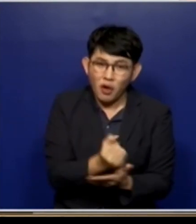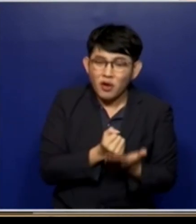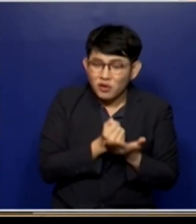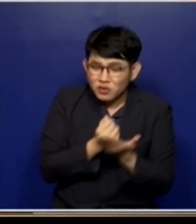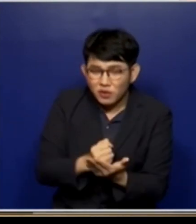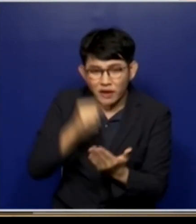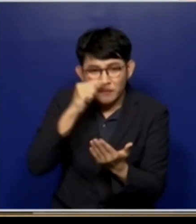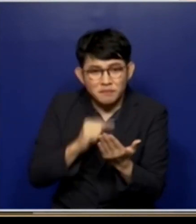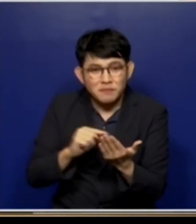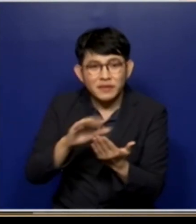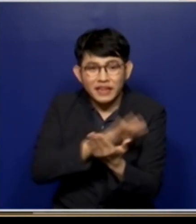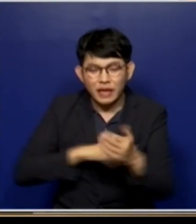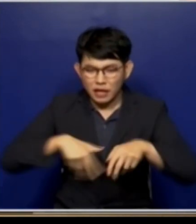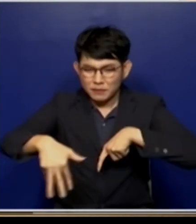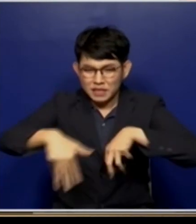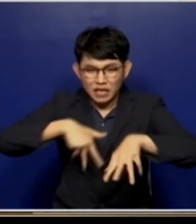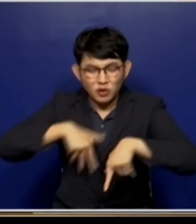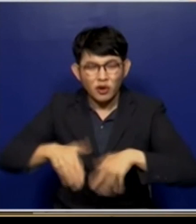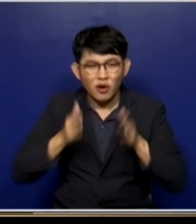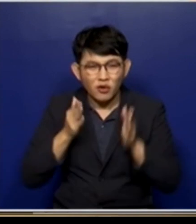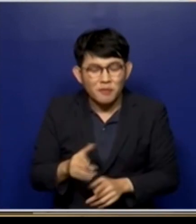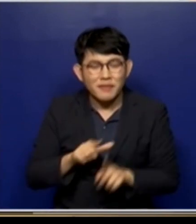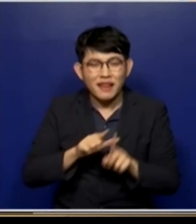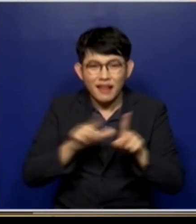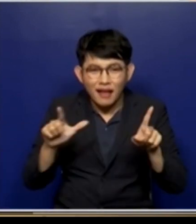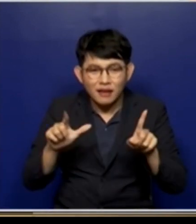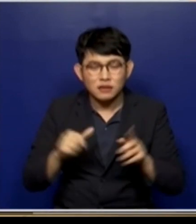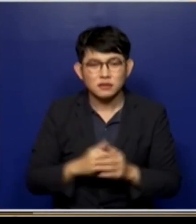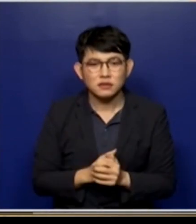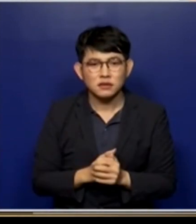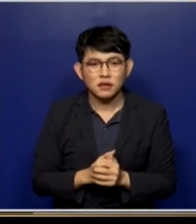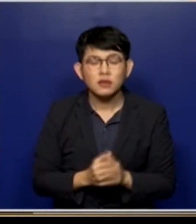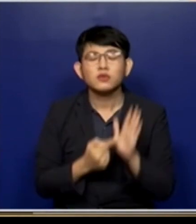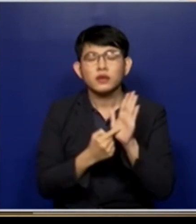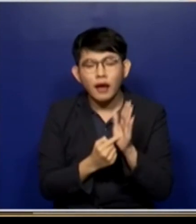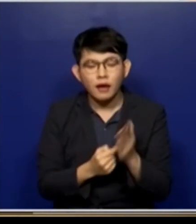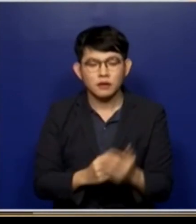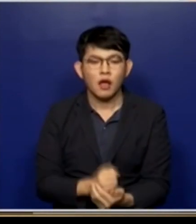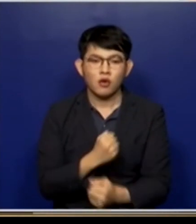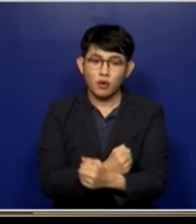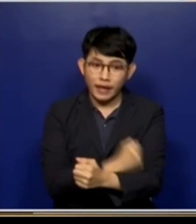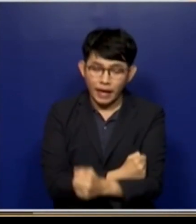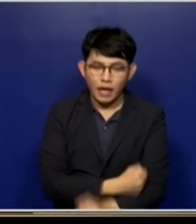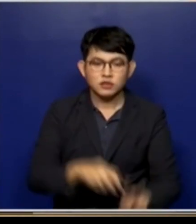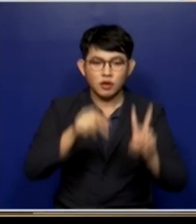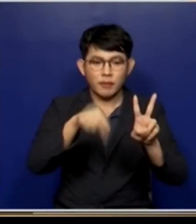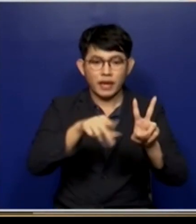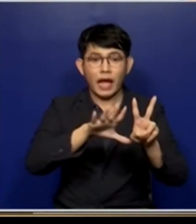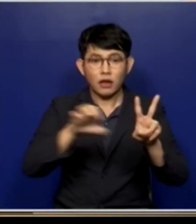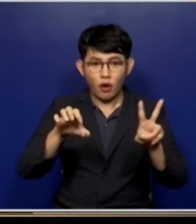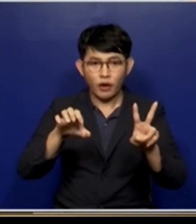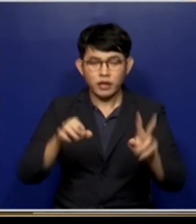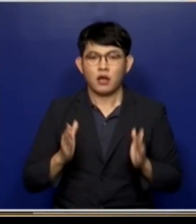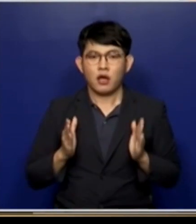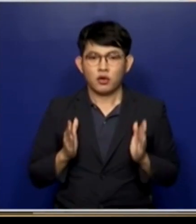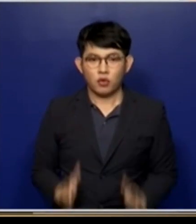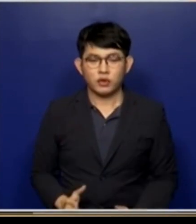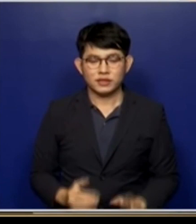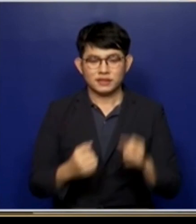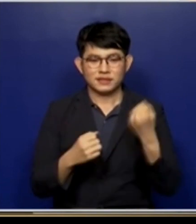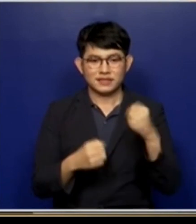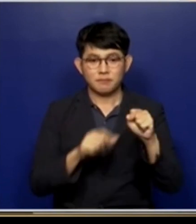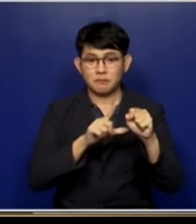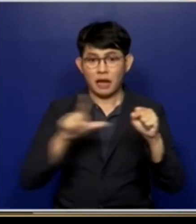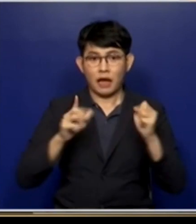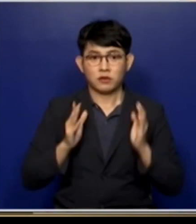ไทยได้อีกหลายล้านคนเงินจำนวนนี้ค่ะช่วยแรงงานคนละ 2,500บาทได้จำนวน 10ล้าน